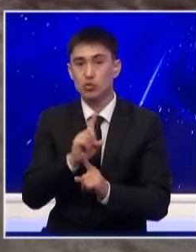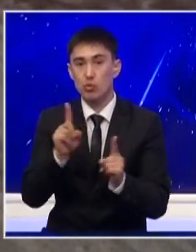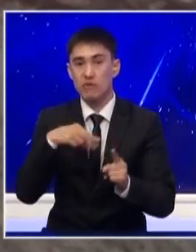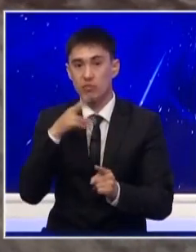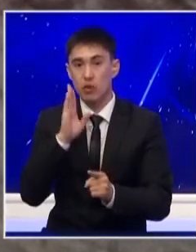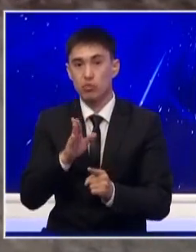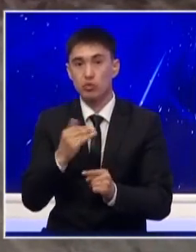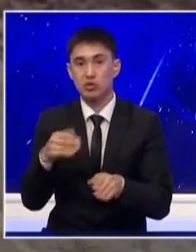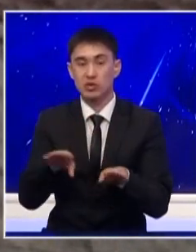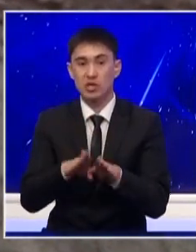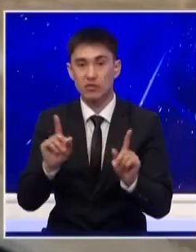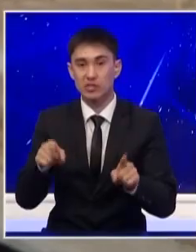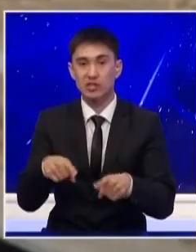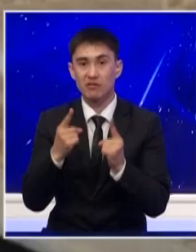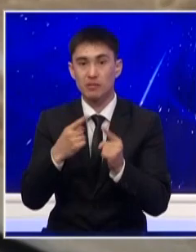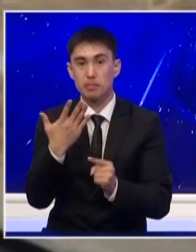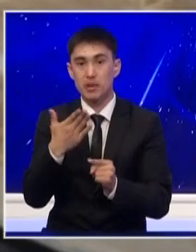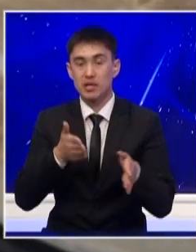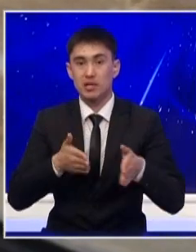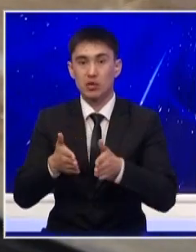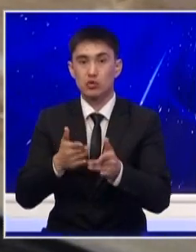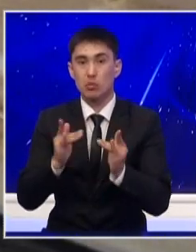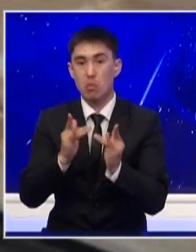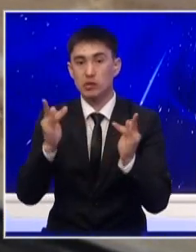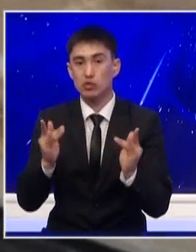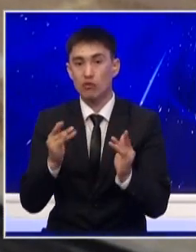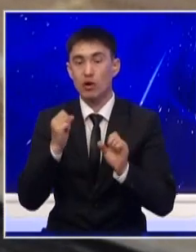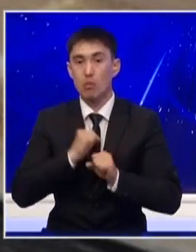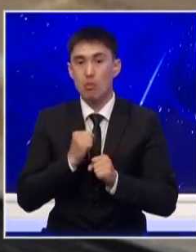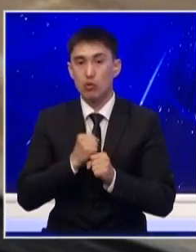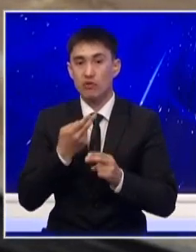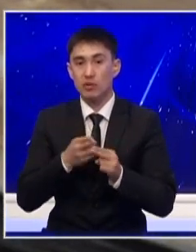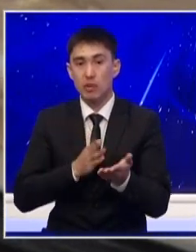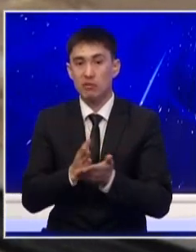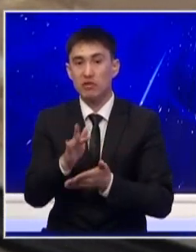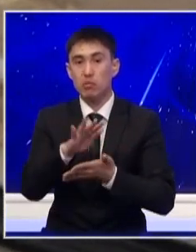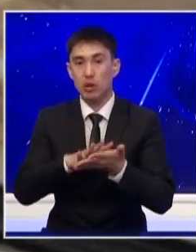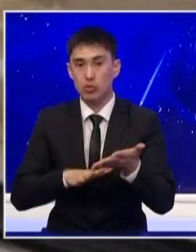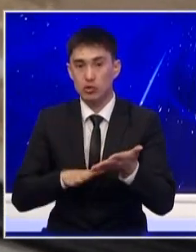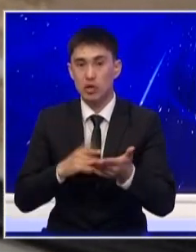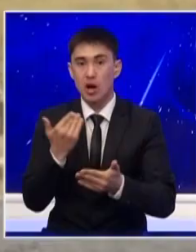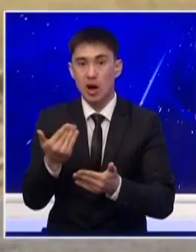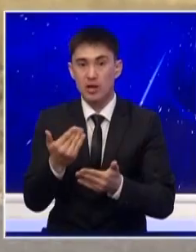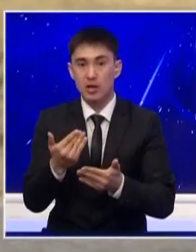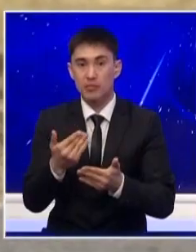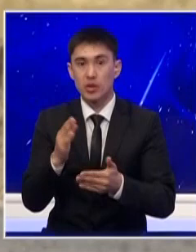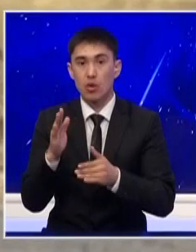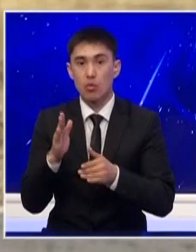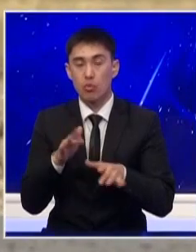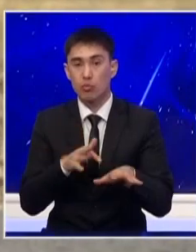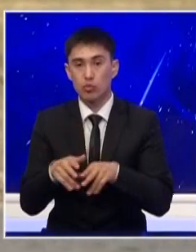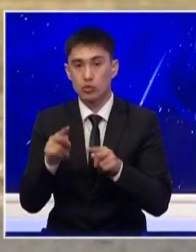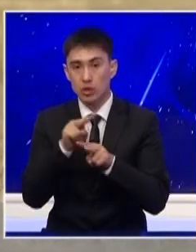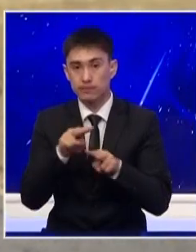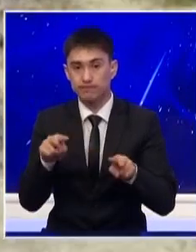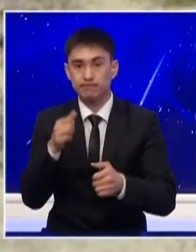будет уделено также восстановлению 5 дорожных мостов. Работы в этом направлении продолжатся, а их ход будет